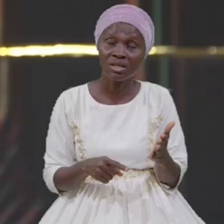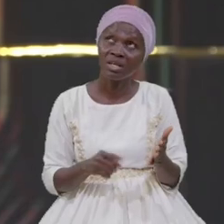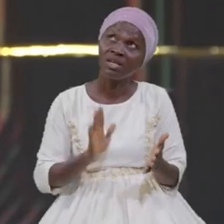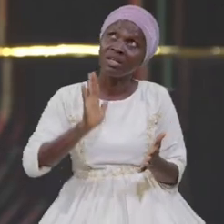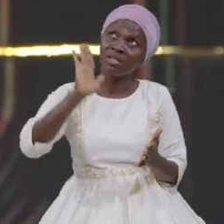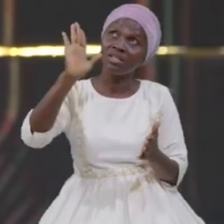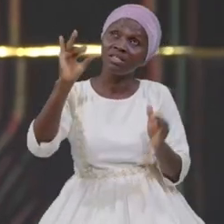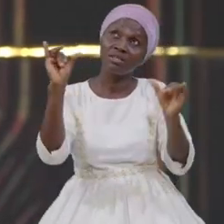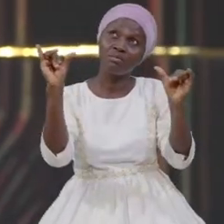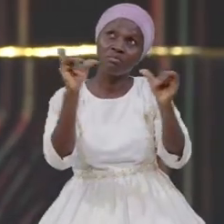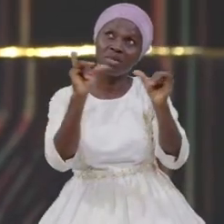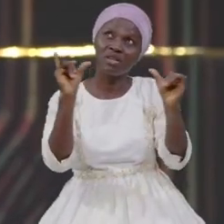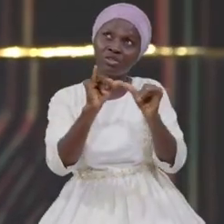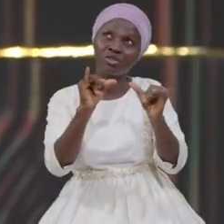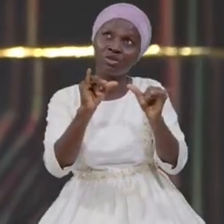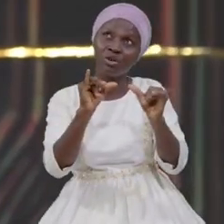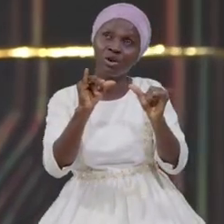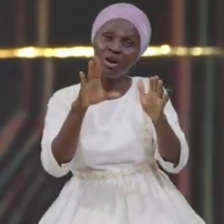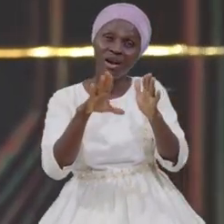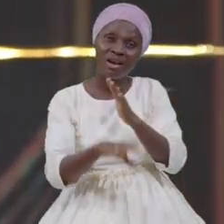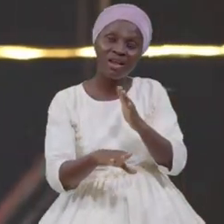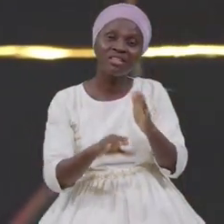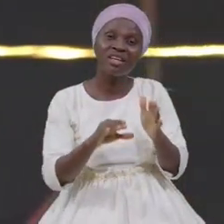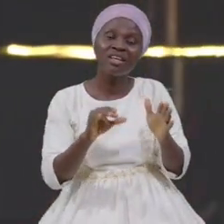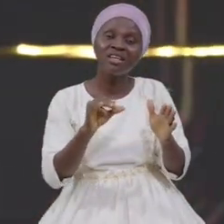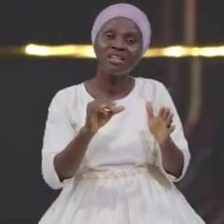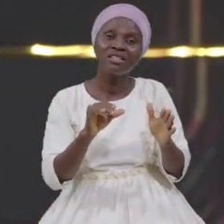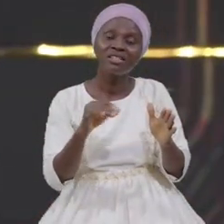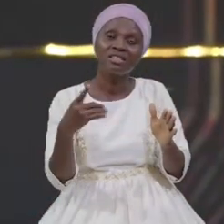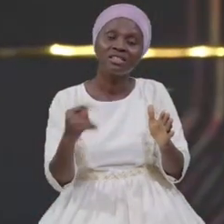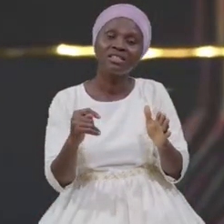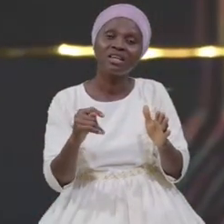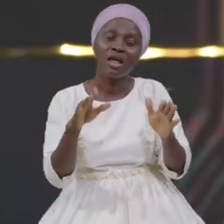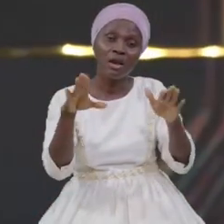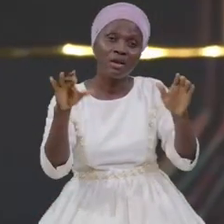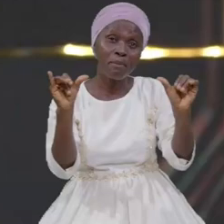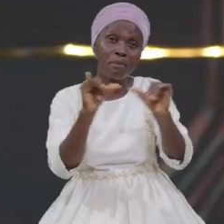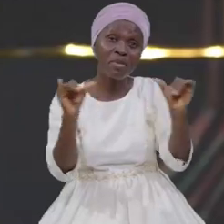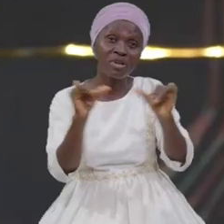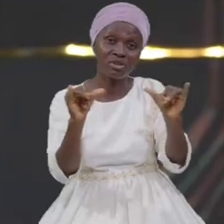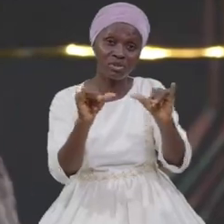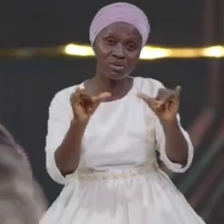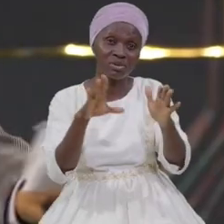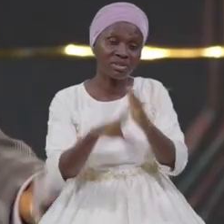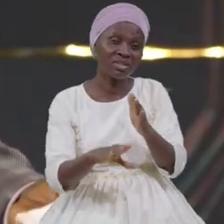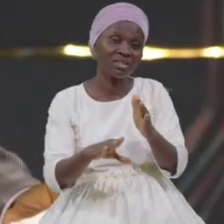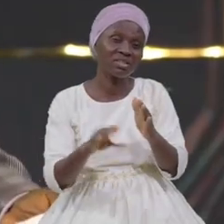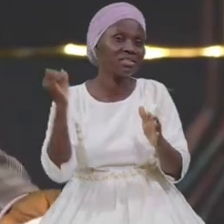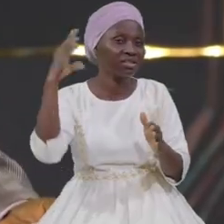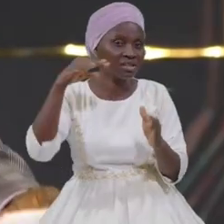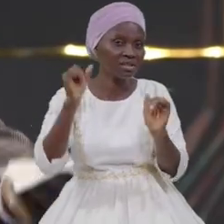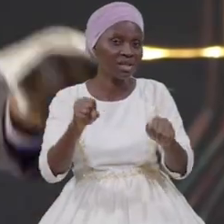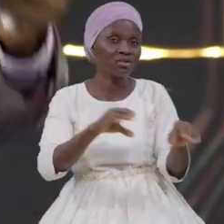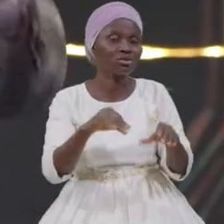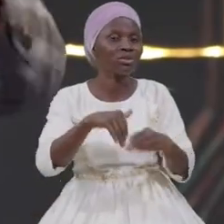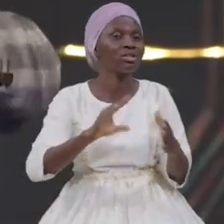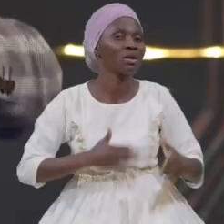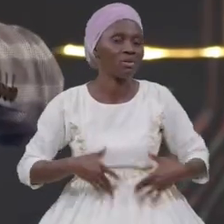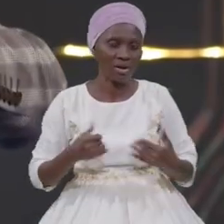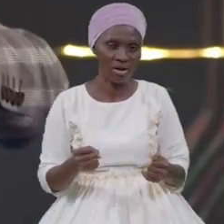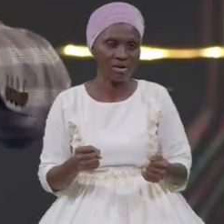ce que sa grâce incommensurable peut faire dans nos vies. Et ce soir, tu